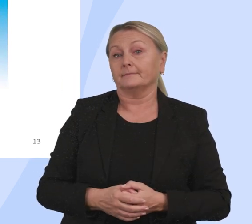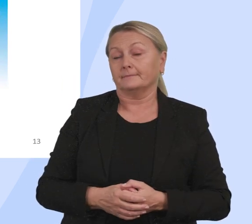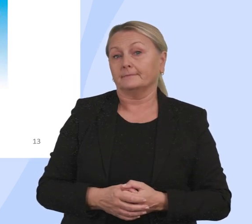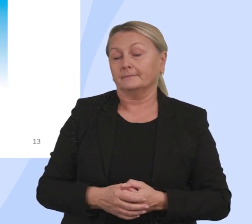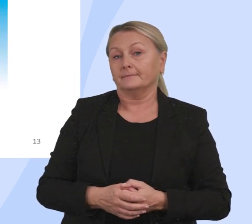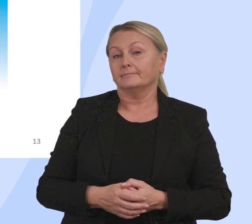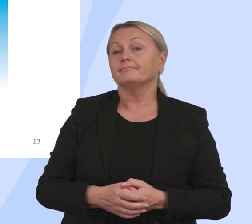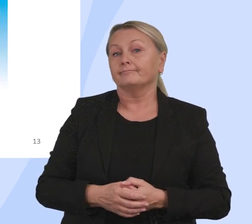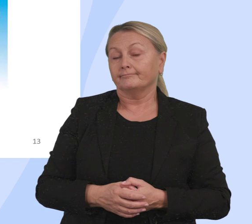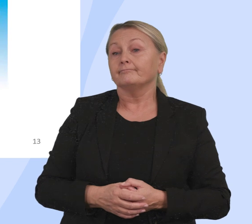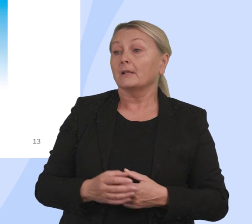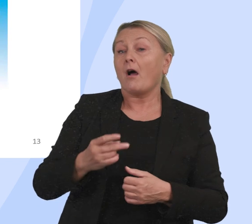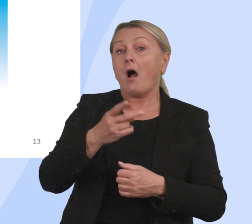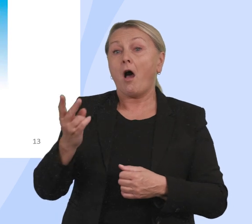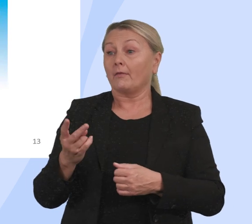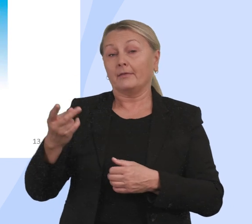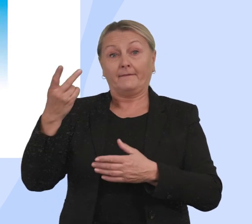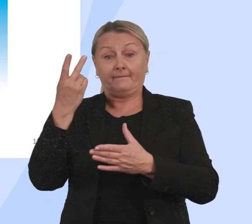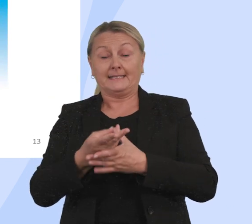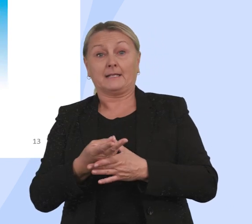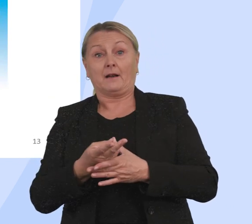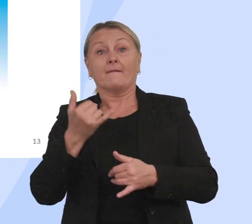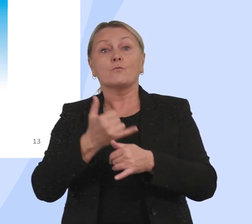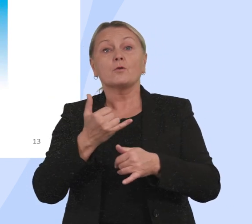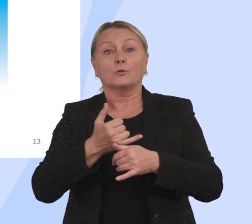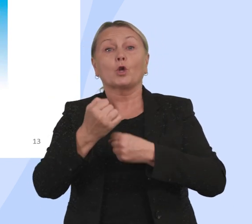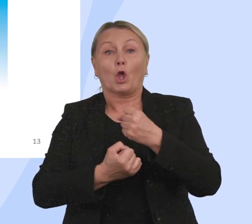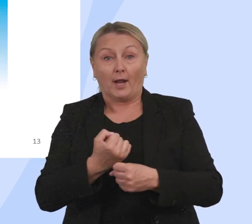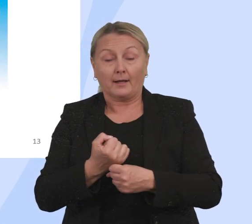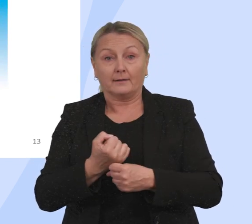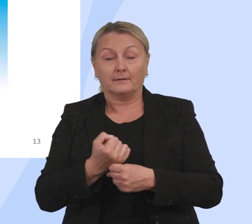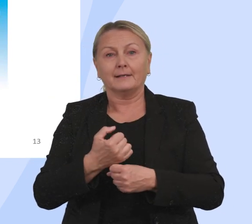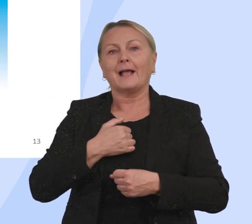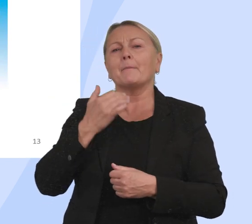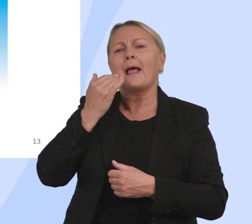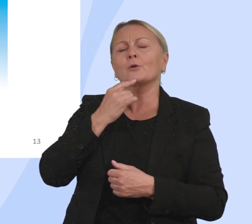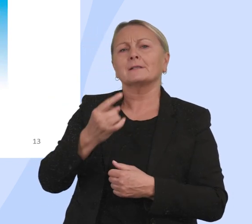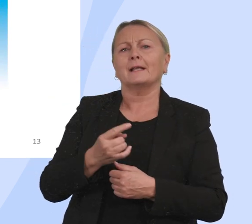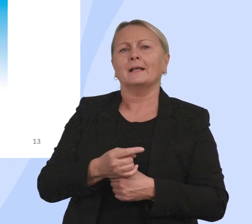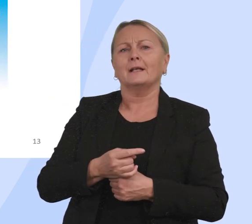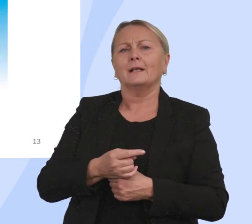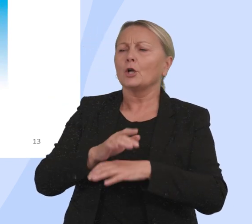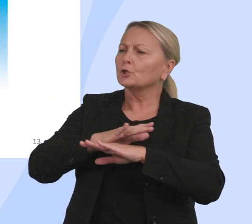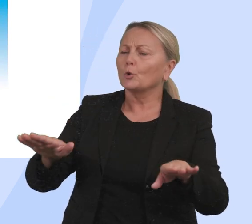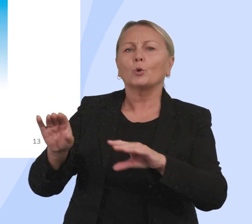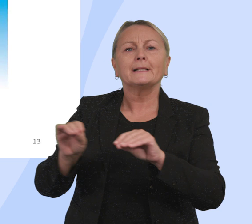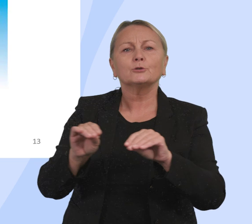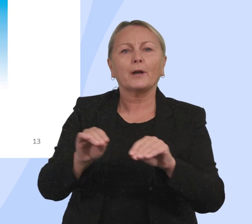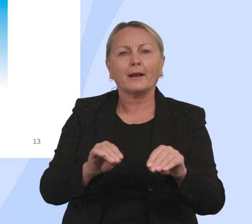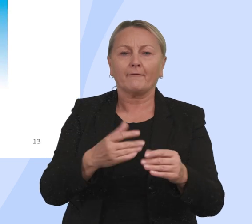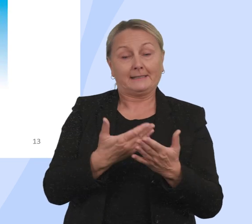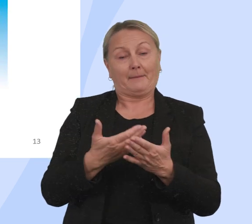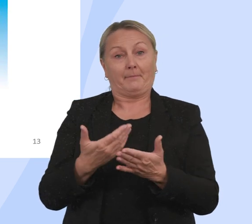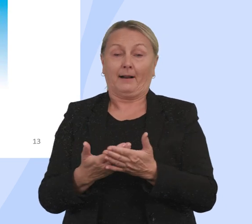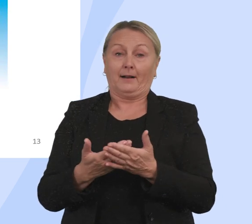Faktisk så plejer jeg at sige, hold op med at instruere. For eksempel når du står med en kommunikationsbog, lad være med at instruere og sige, og her skal du gøre sådan her,